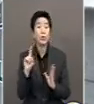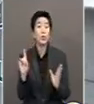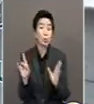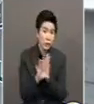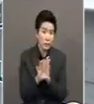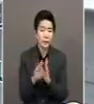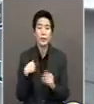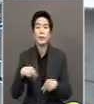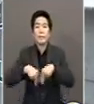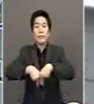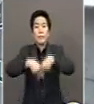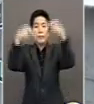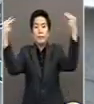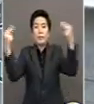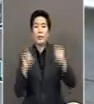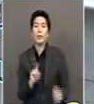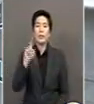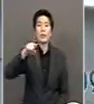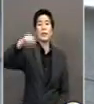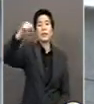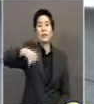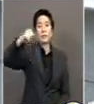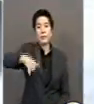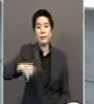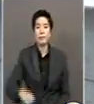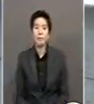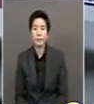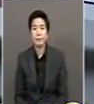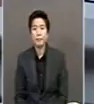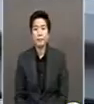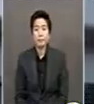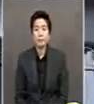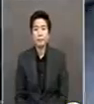ราก็คือขึ้นรถไฟฟ้า BTS เพื่อไปยังสถานีสยามครับ